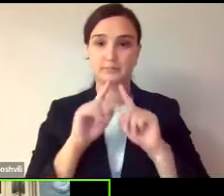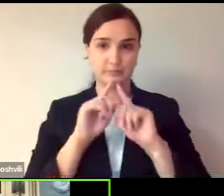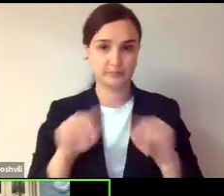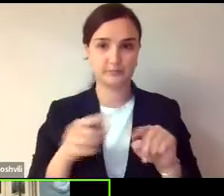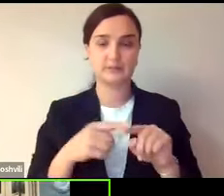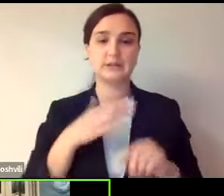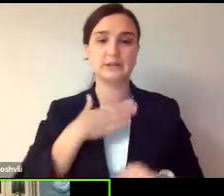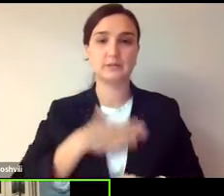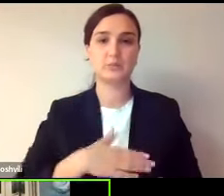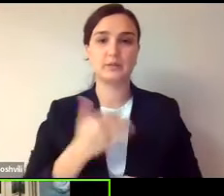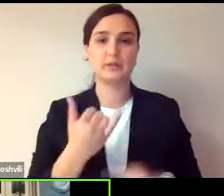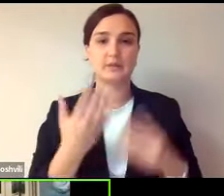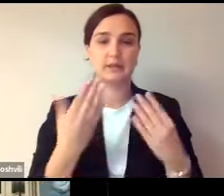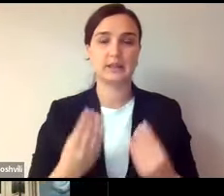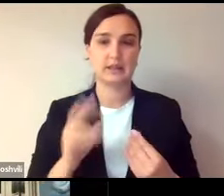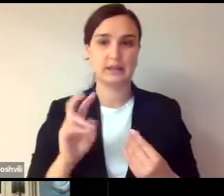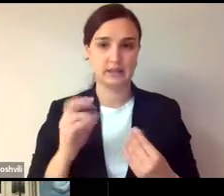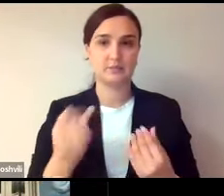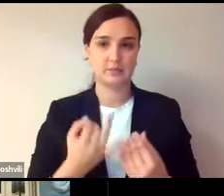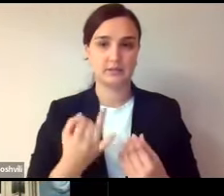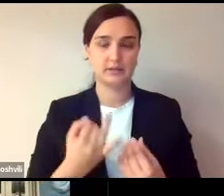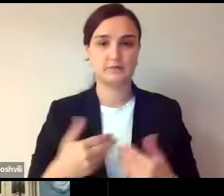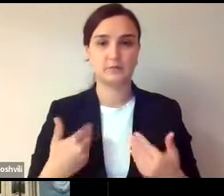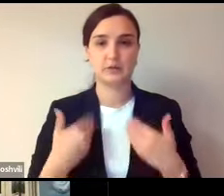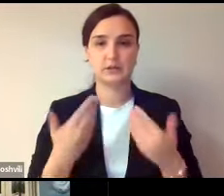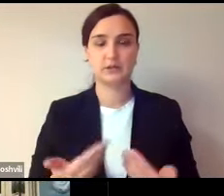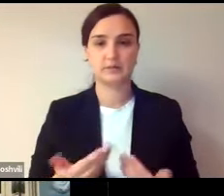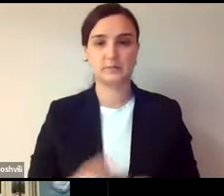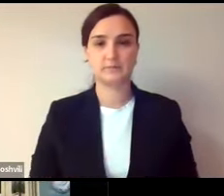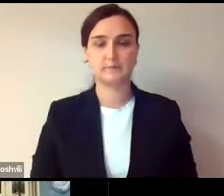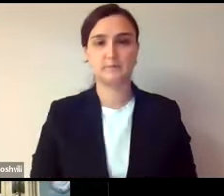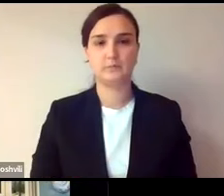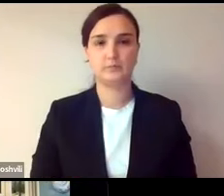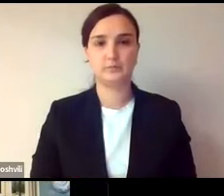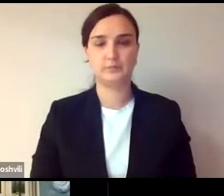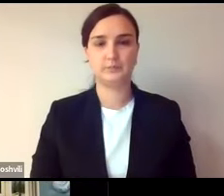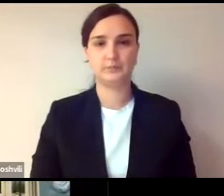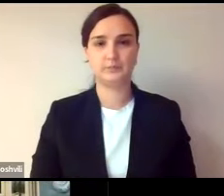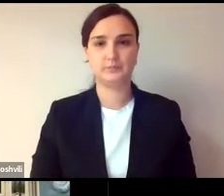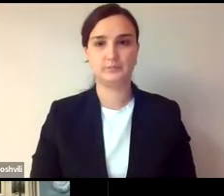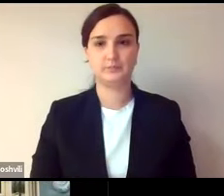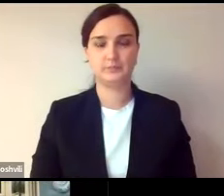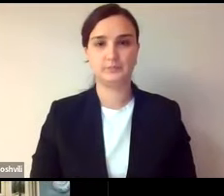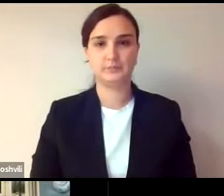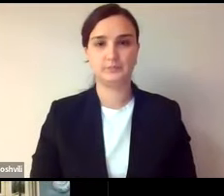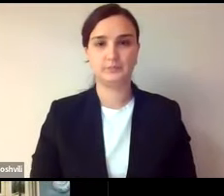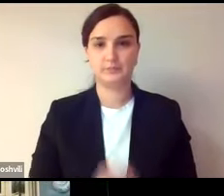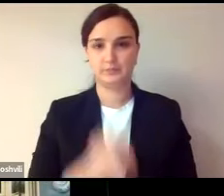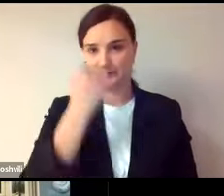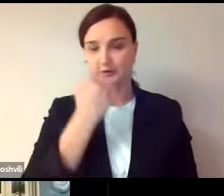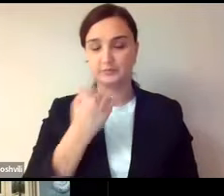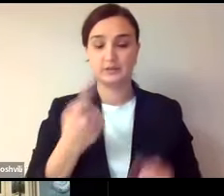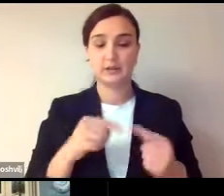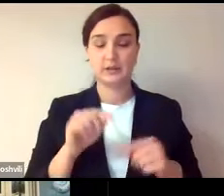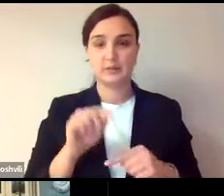მაინტერესებს დღევანდელი თემა და გამებით მე მოვთხოვა, რომ დაუბრუნდით ამ ფორმატში.